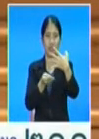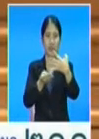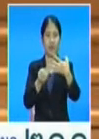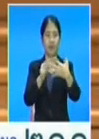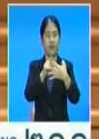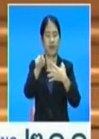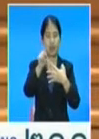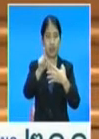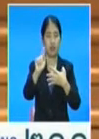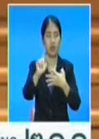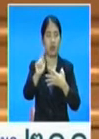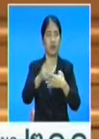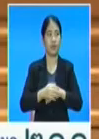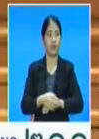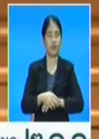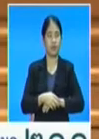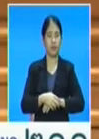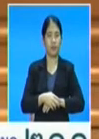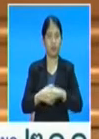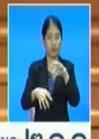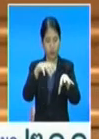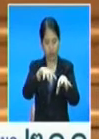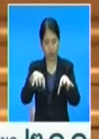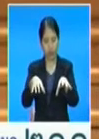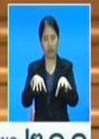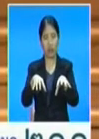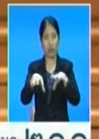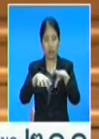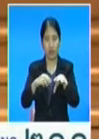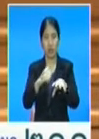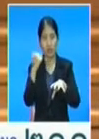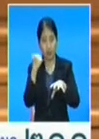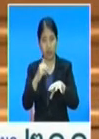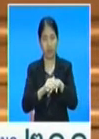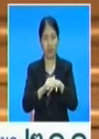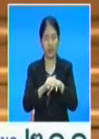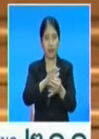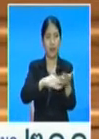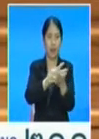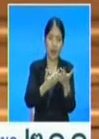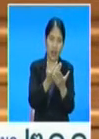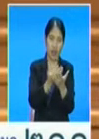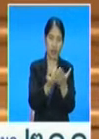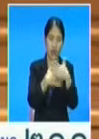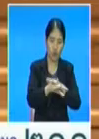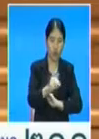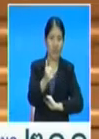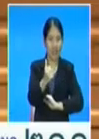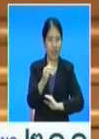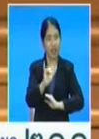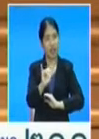งานอื่นๆที่ยังไม่มีในแผนมาเข้าแผนให้ครบไฟฟ้าประปาโทรศั